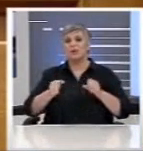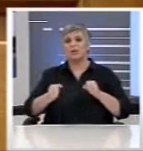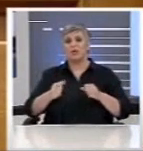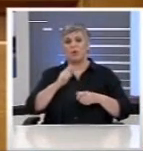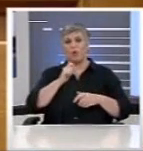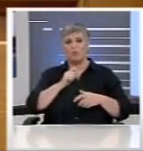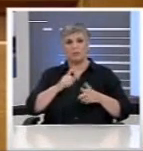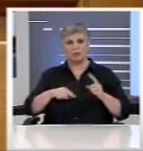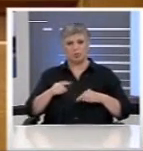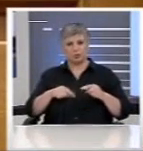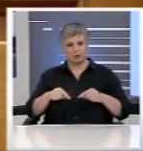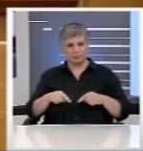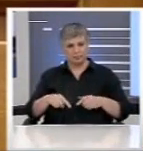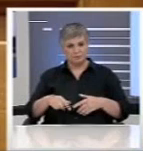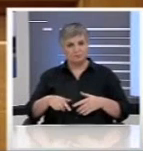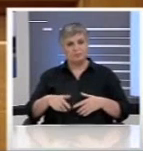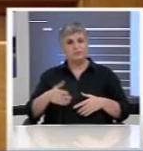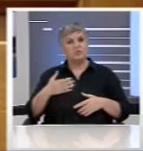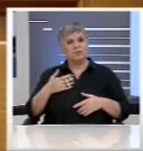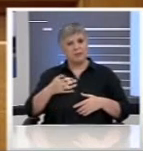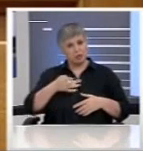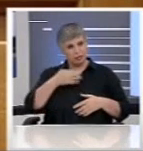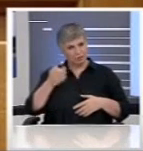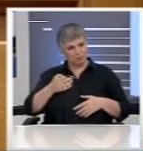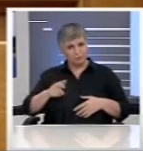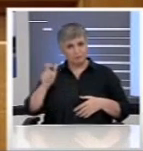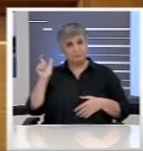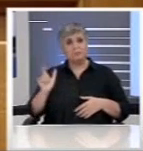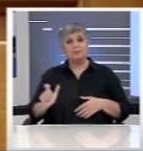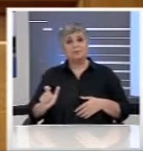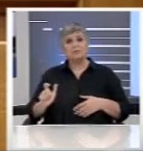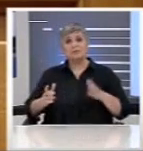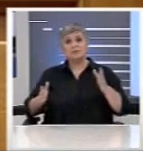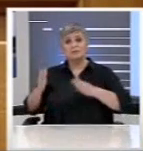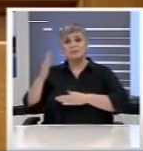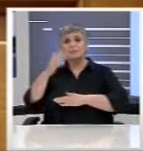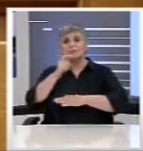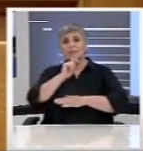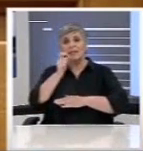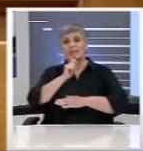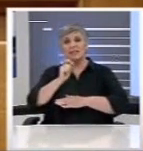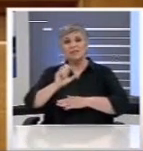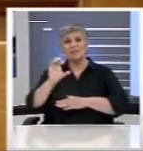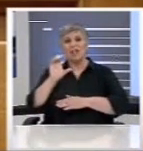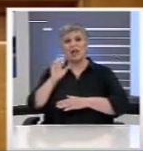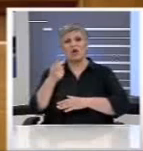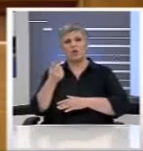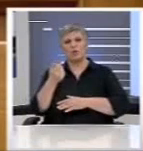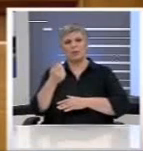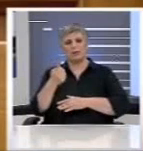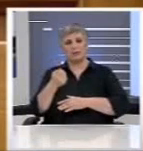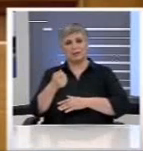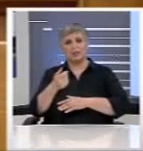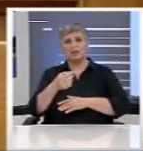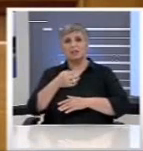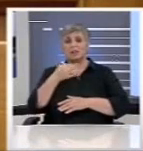Πριν από λίγες μέρες είχατε πάει στο Economist και τι είπατε, ούτε λίγο ούτε πολύ, να ετοιμάζεστε για